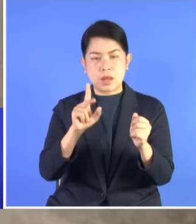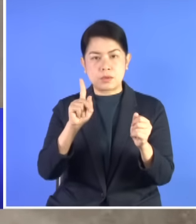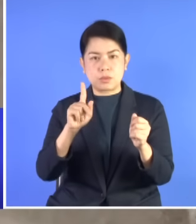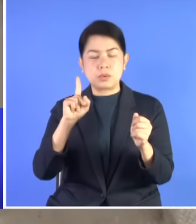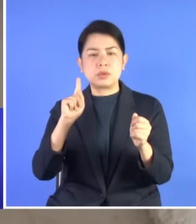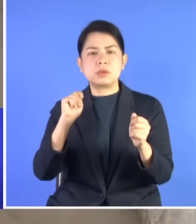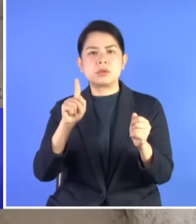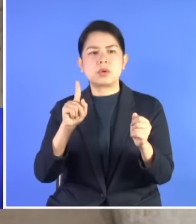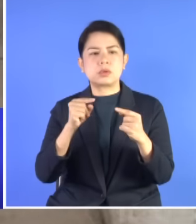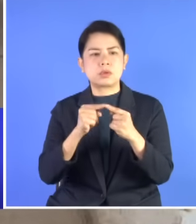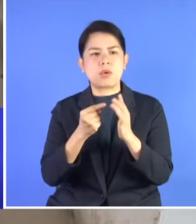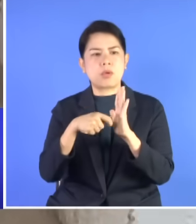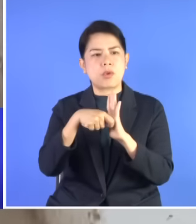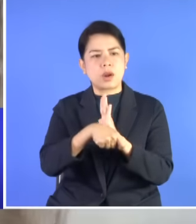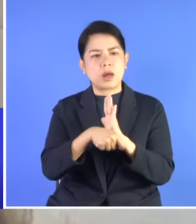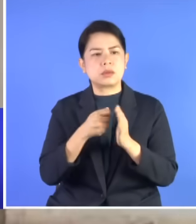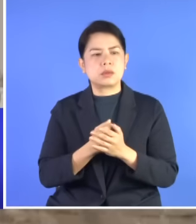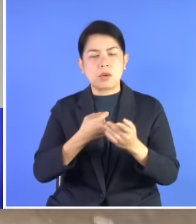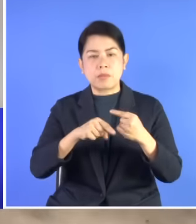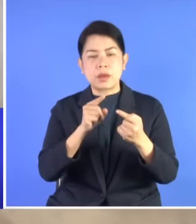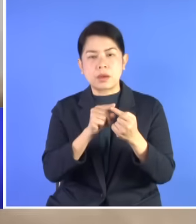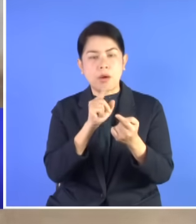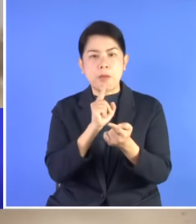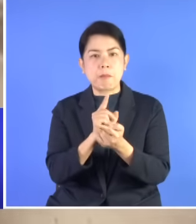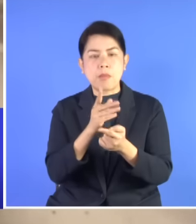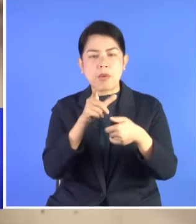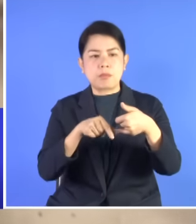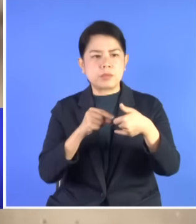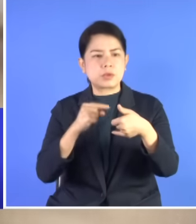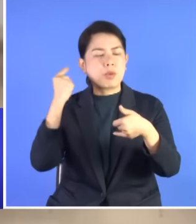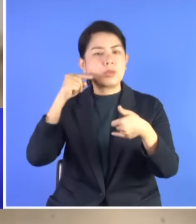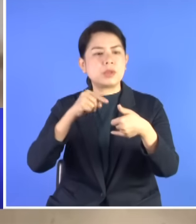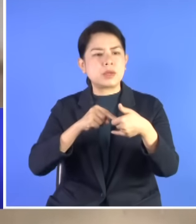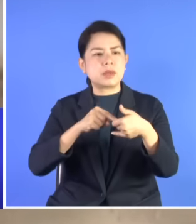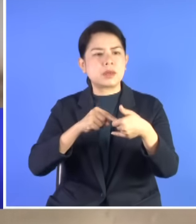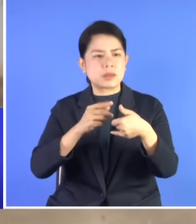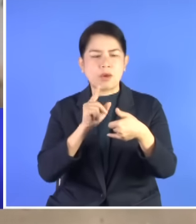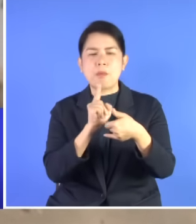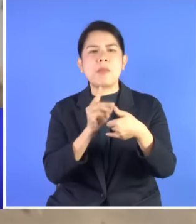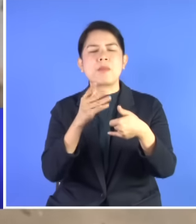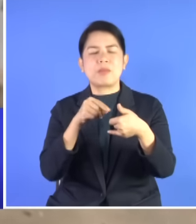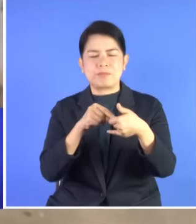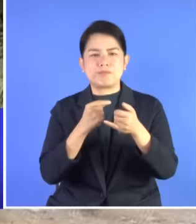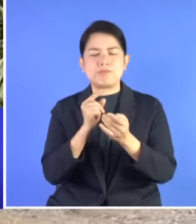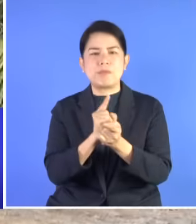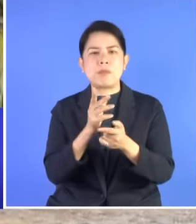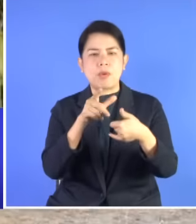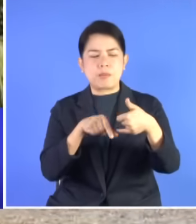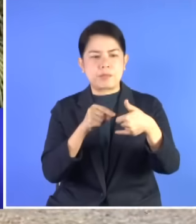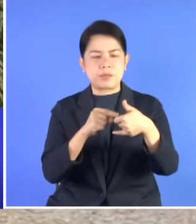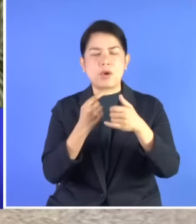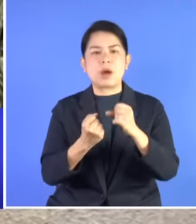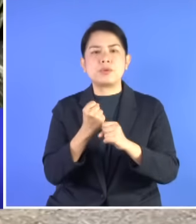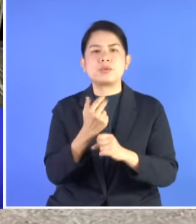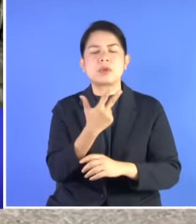ราชเนี่ยไปถึงก็ไม่พบตัวของเด็กหญิงคนนี้แล้วชื่อว่าน้องมะนาวก็แล้วกันนะอายุใน3ขวบพ